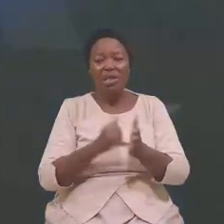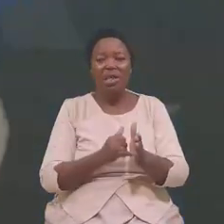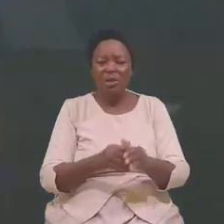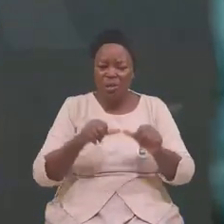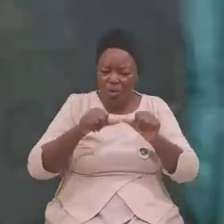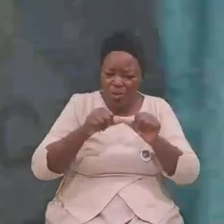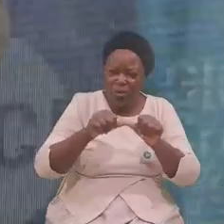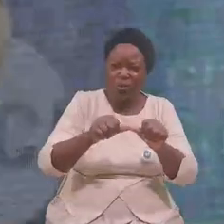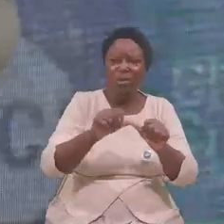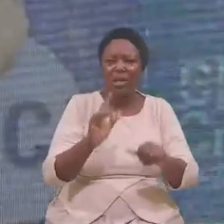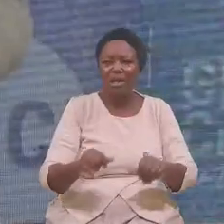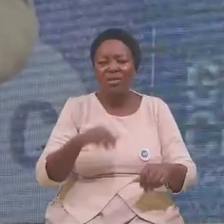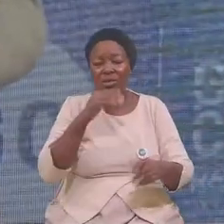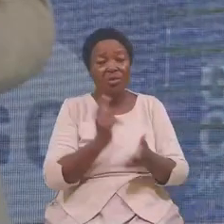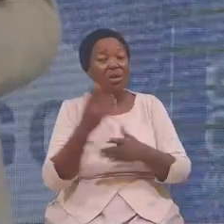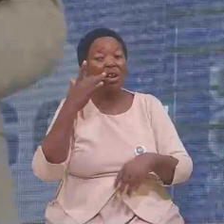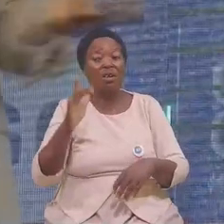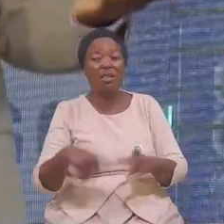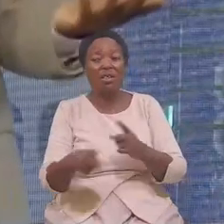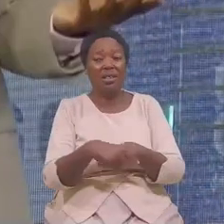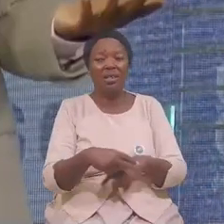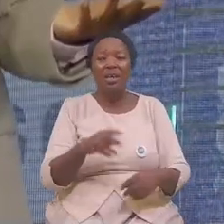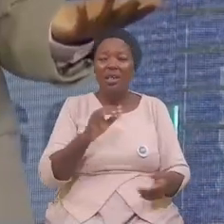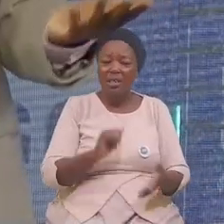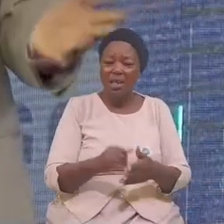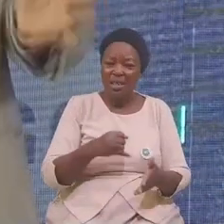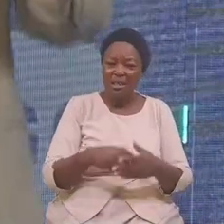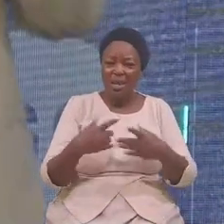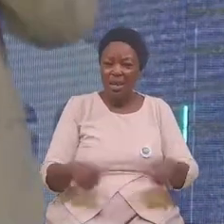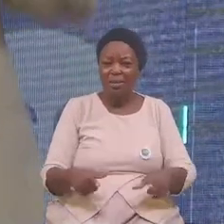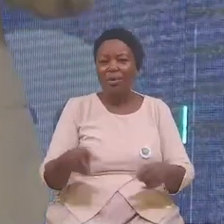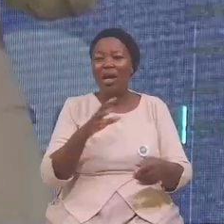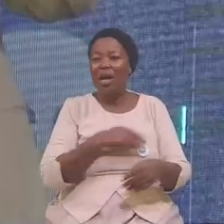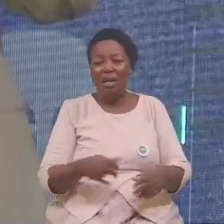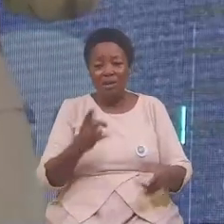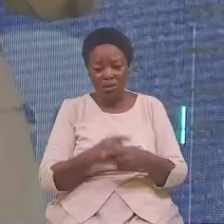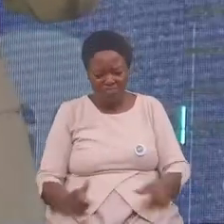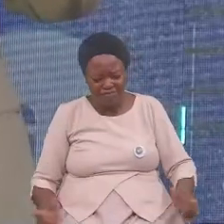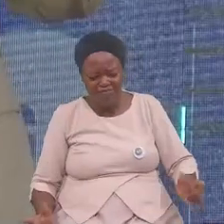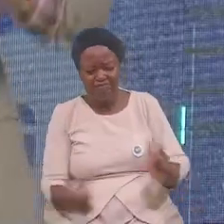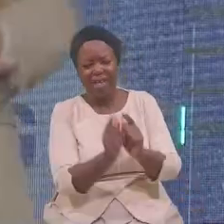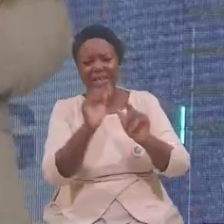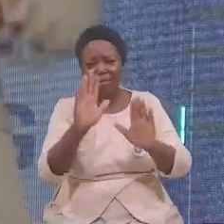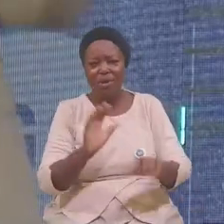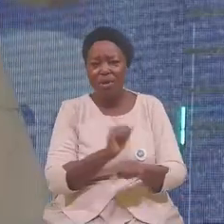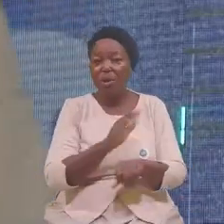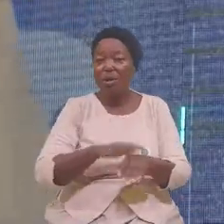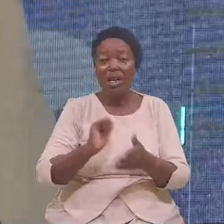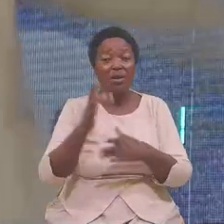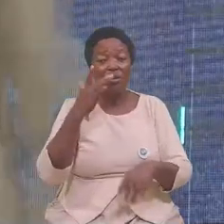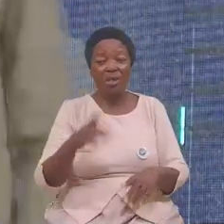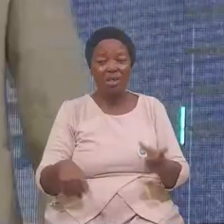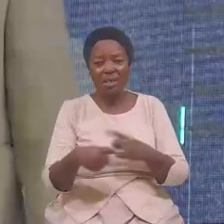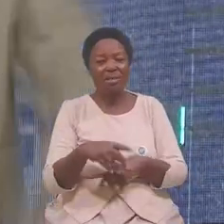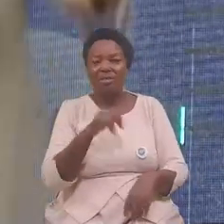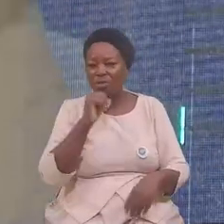Oh, ce n'est pas comme un jour chanceux. Alors, j'ai pu croiser un miracle, un jour de chance. Non, il n'y a rien de